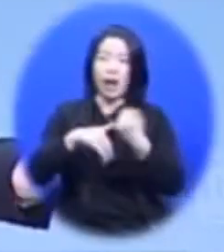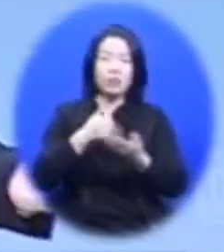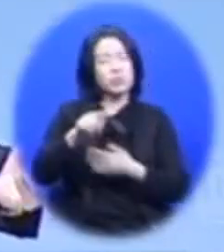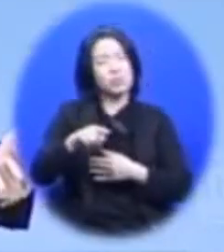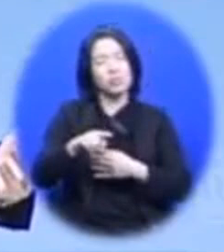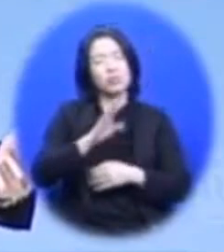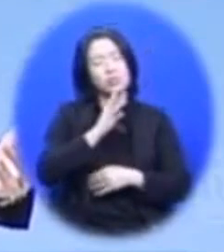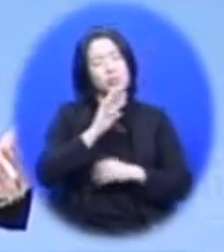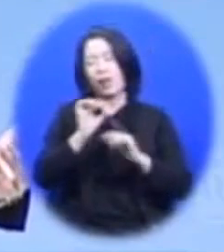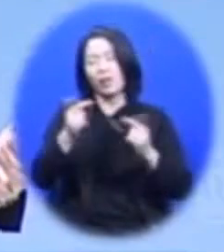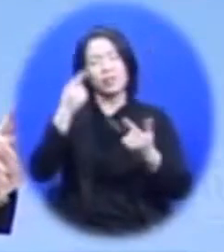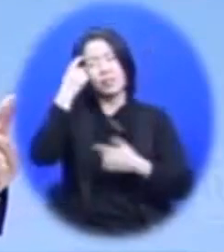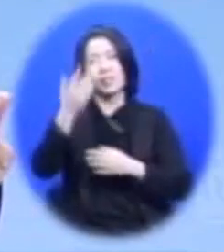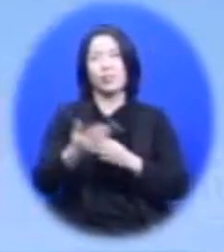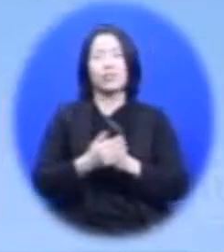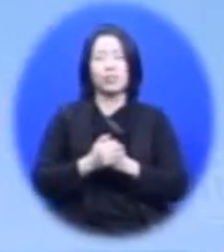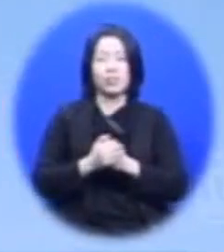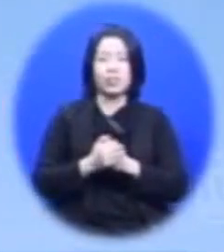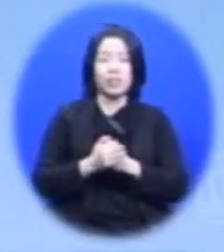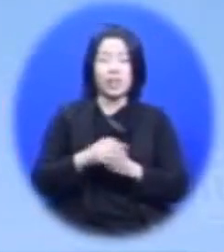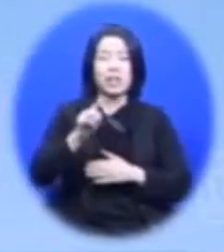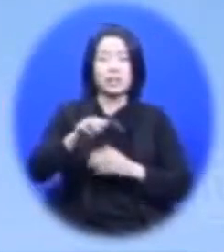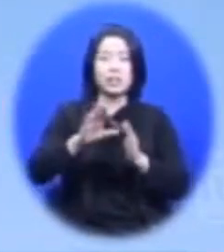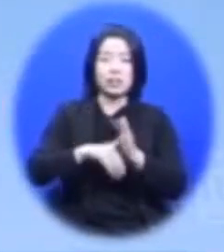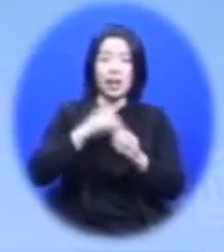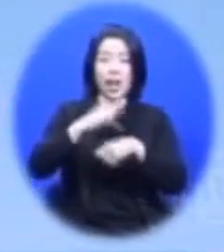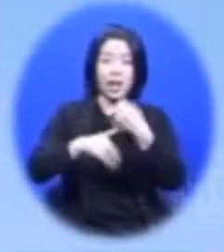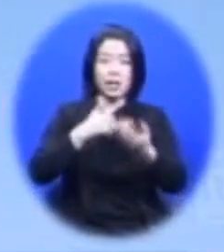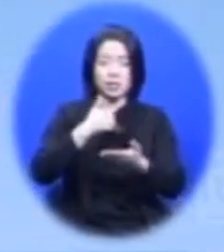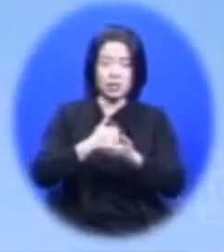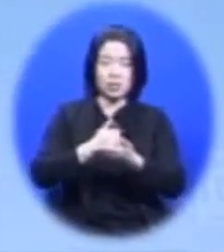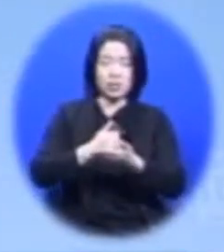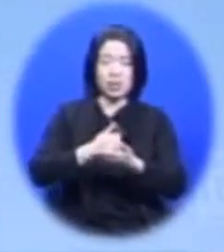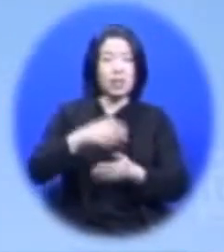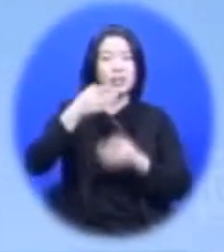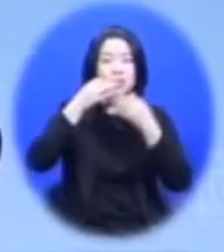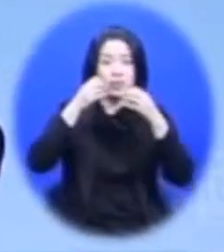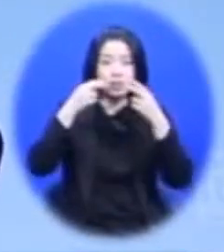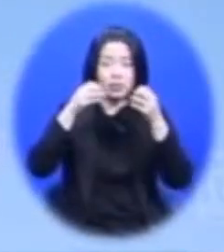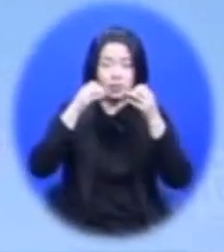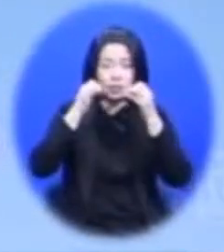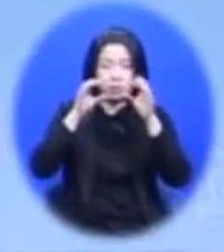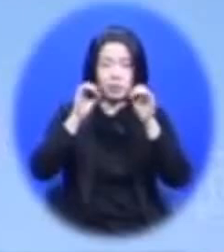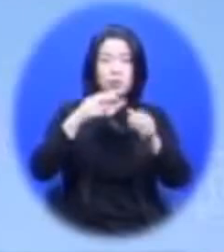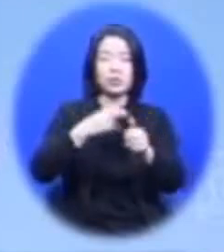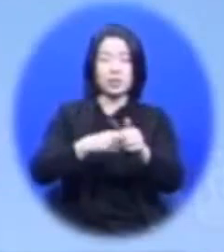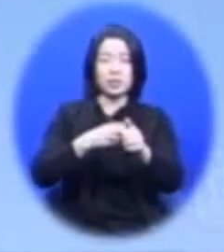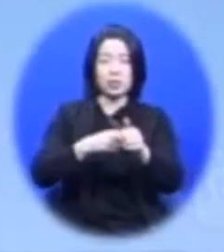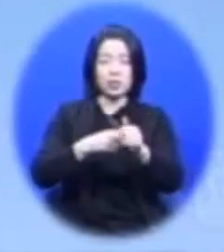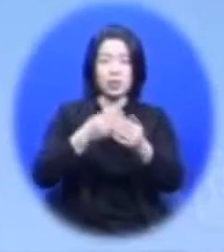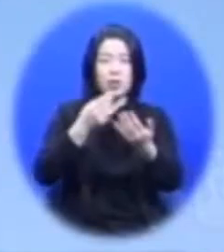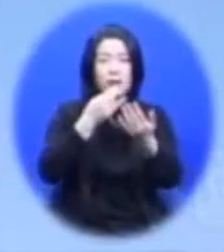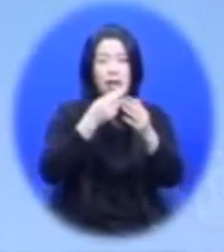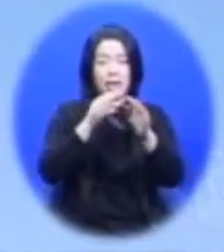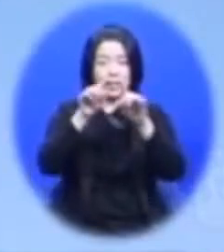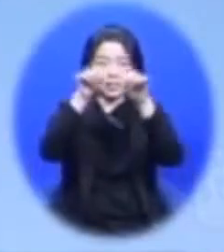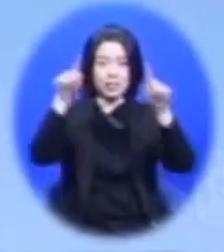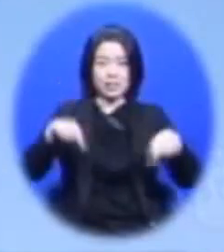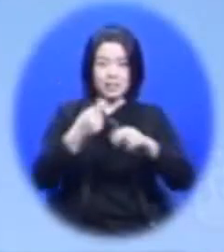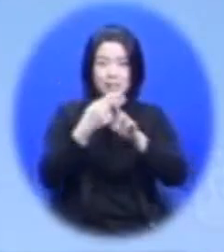정말 아니잖아요. 그럴 때 하나님께서 그 크리스 김 선교사님에게 창문 바깥을